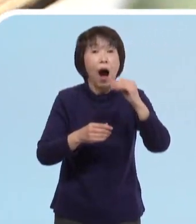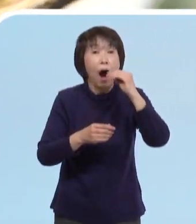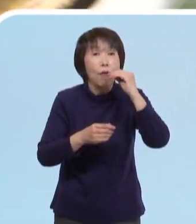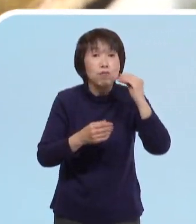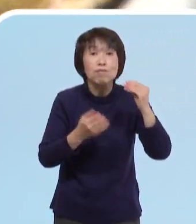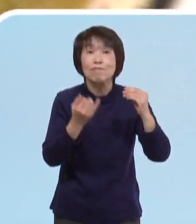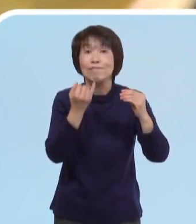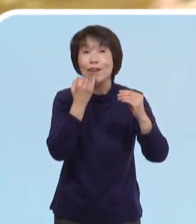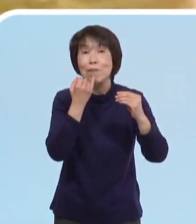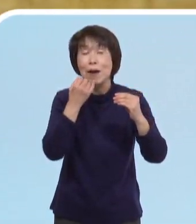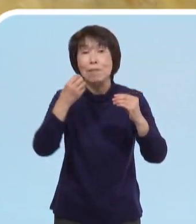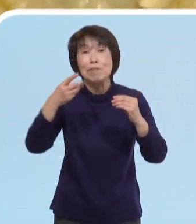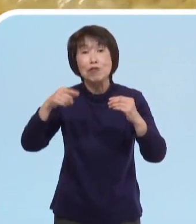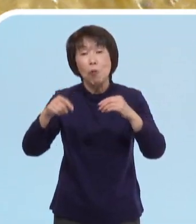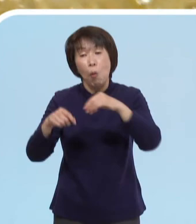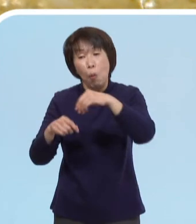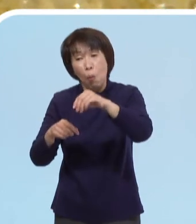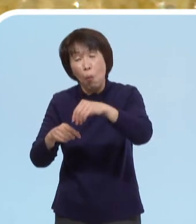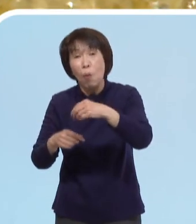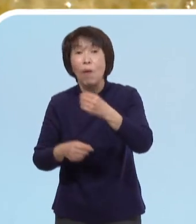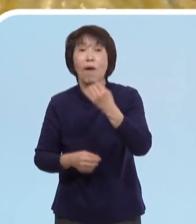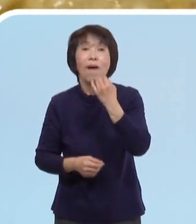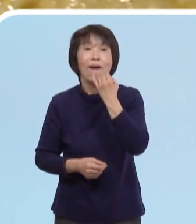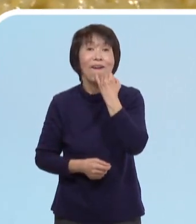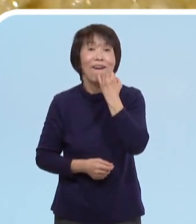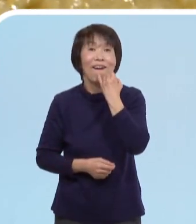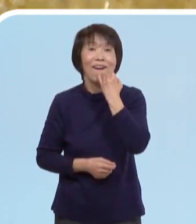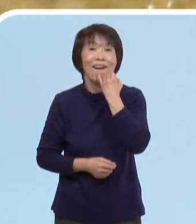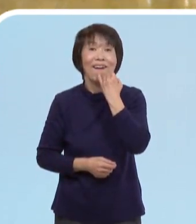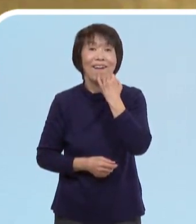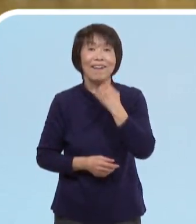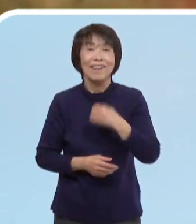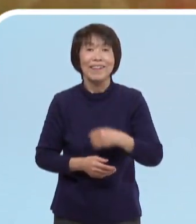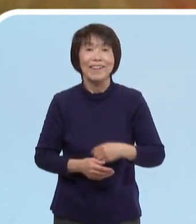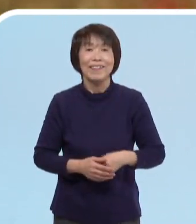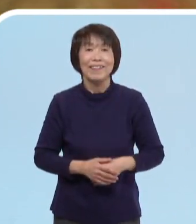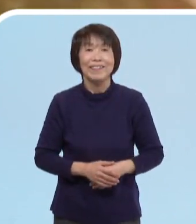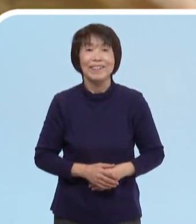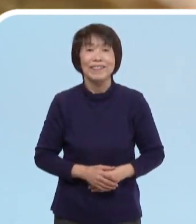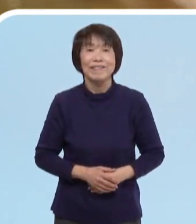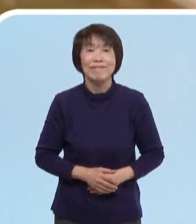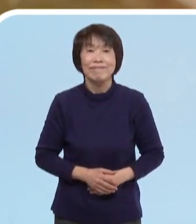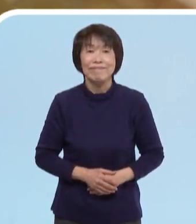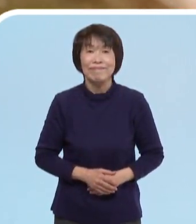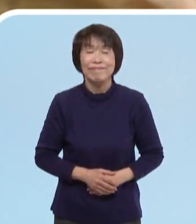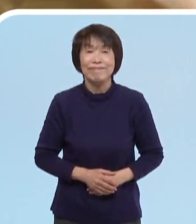のままパクッと食べても、カニ味噌につけても、たまりません。